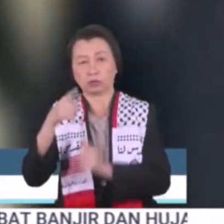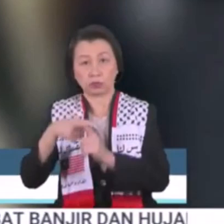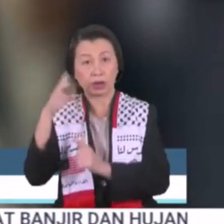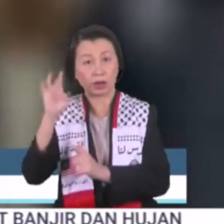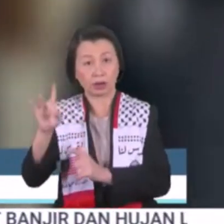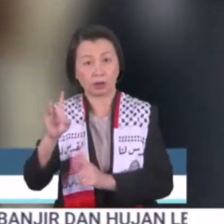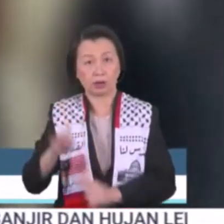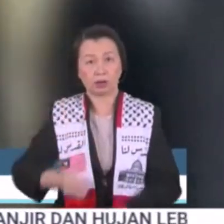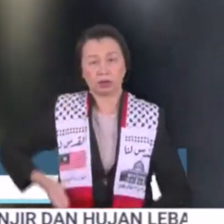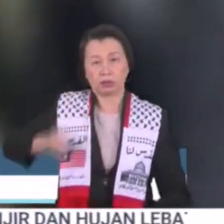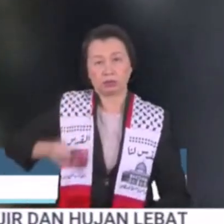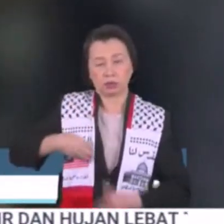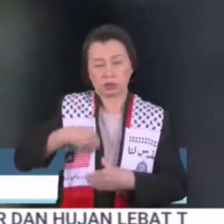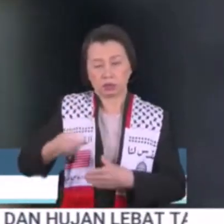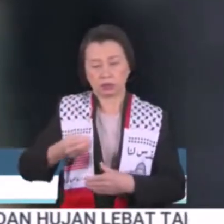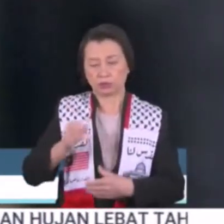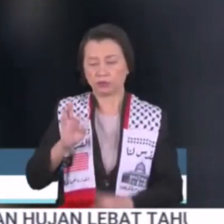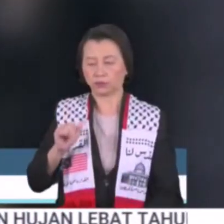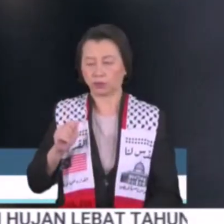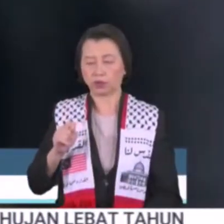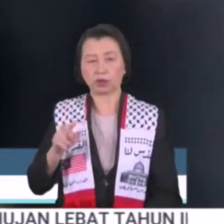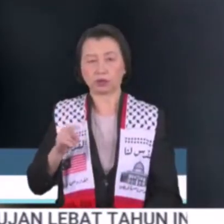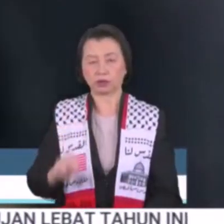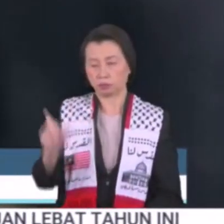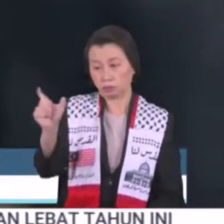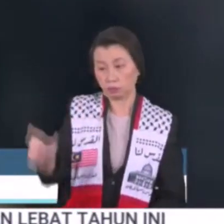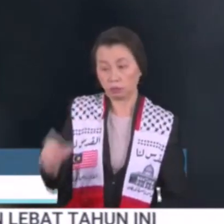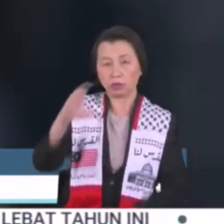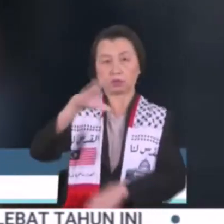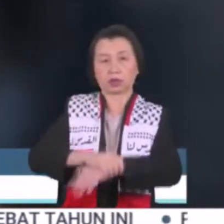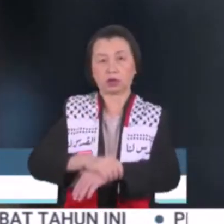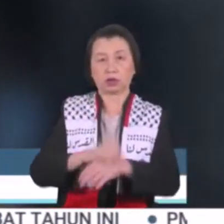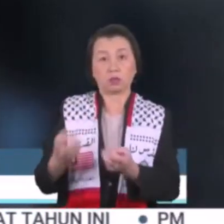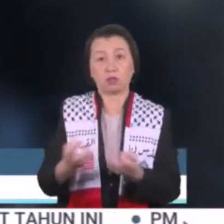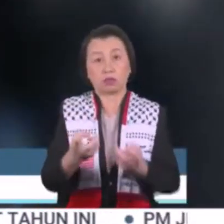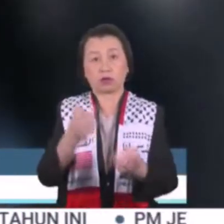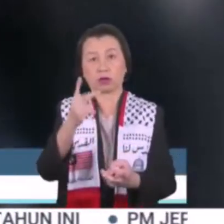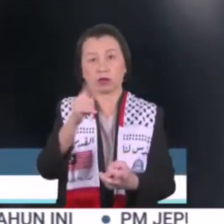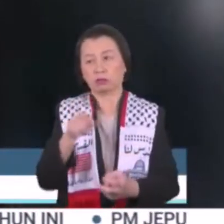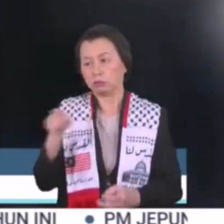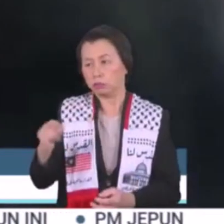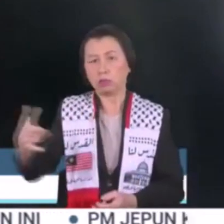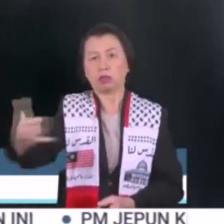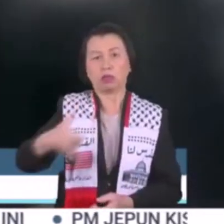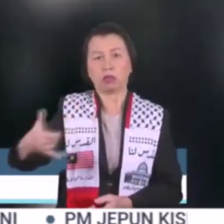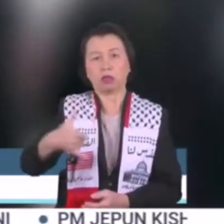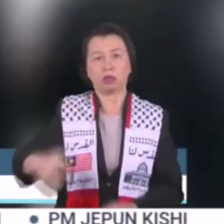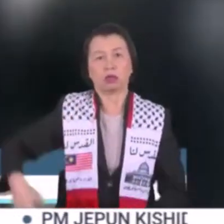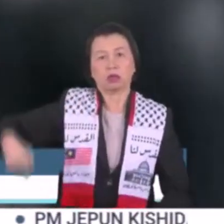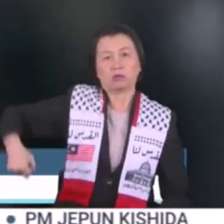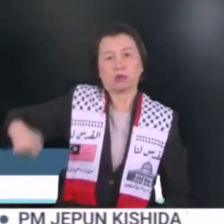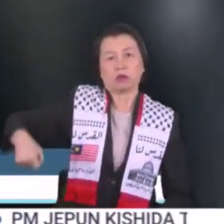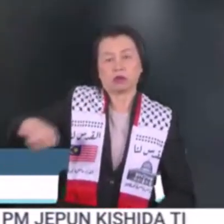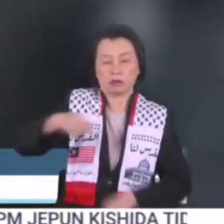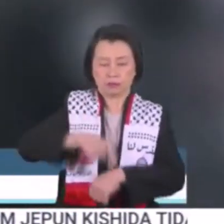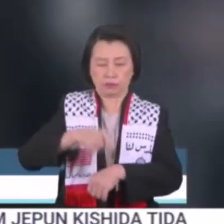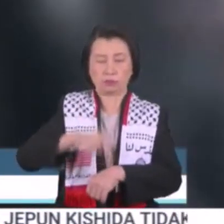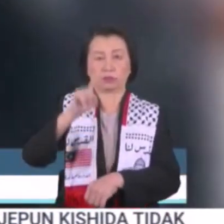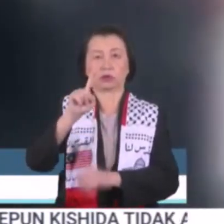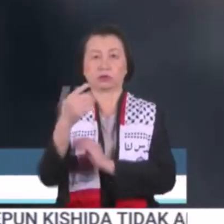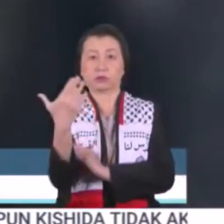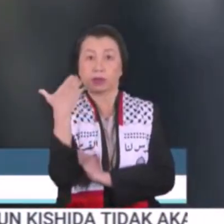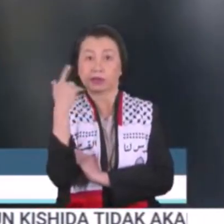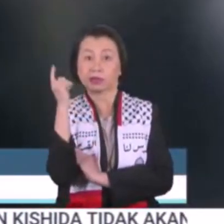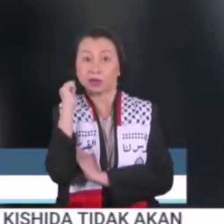reman dikeluarkan Magistrate Fatin Dalilah Khalid. Suspek ditahan di Bukit Bintang ketika merayau sambil membawa beg pakaian kira-kira pukul 1